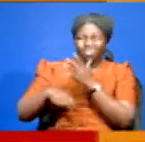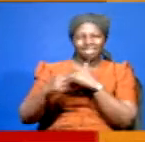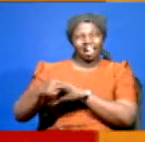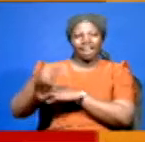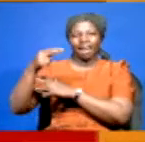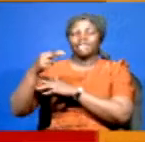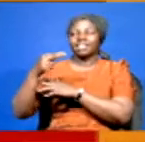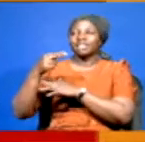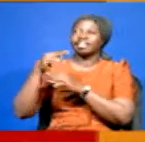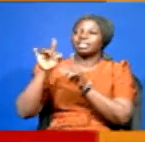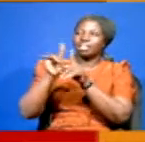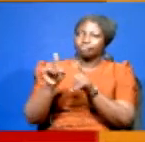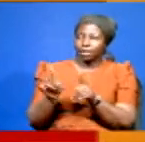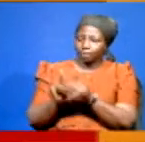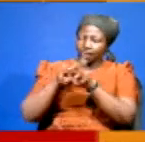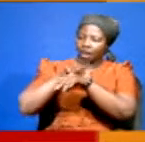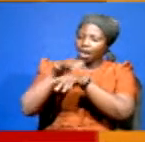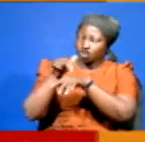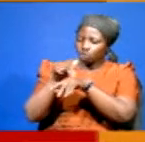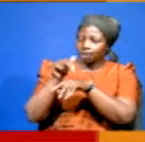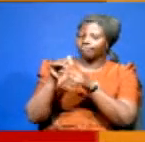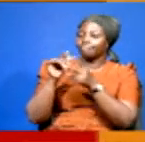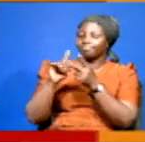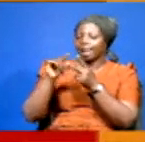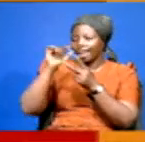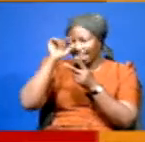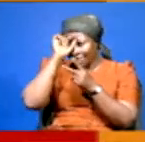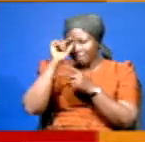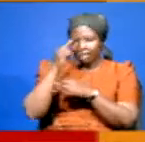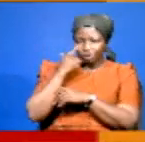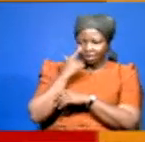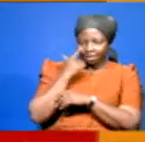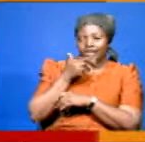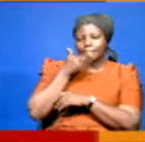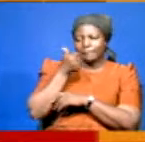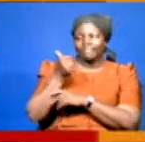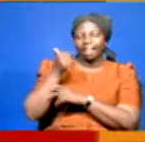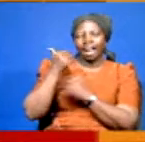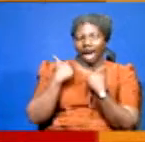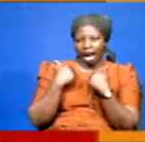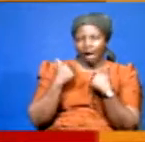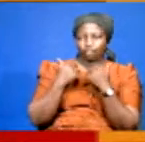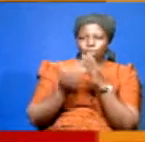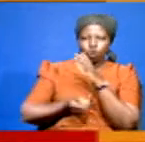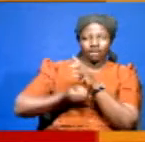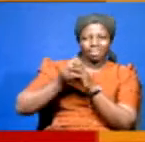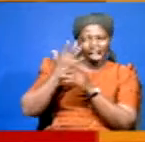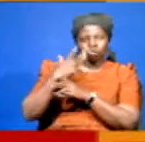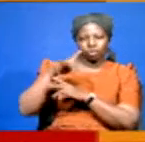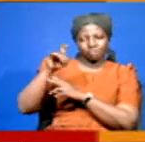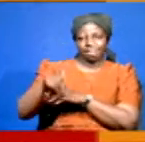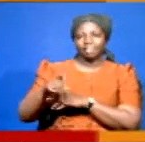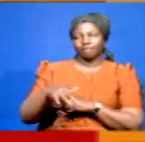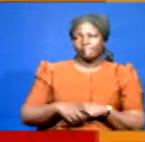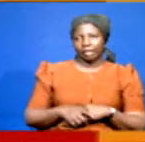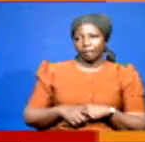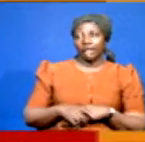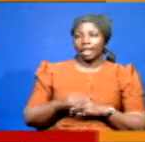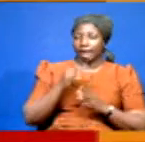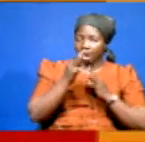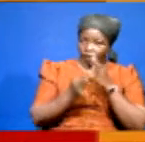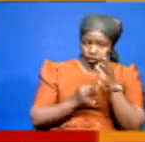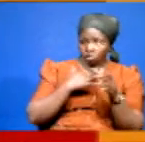taifa na kama serikali tukaangalia kwamba lazima tuwe na ile production uzalishaji. Na ukitaka kusuluhisha